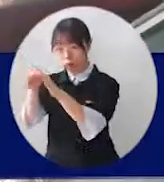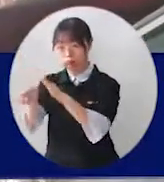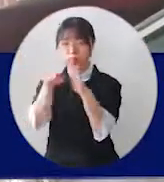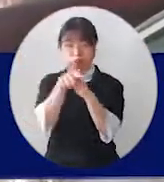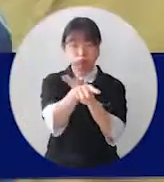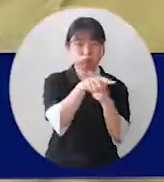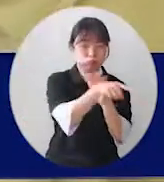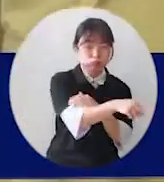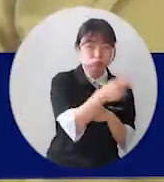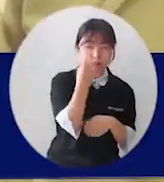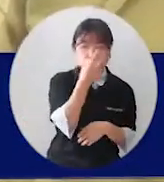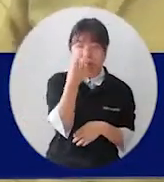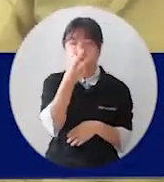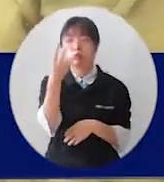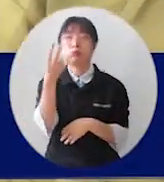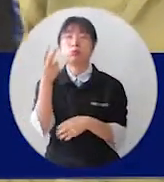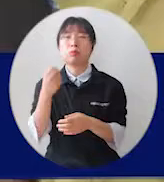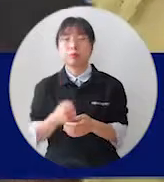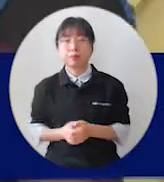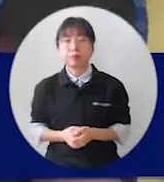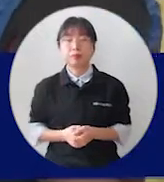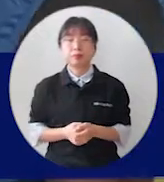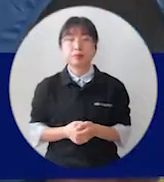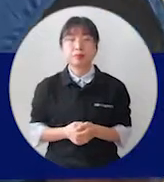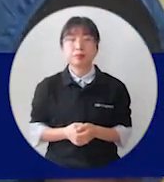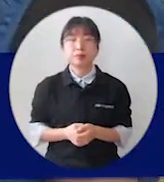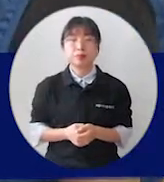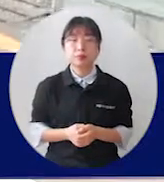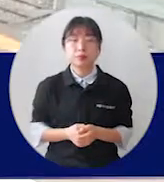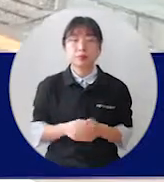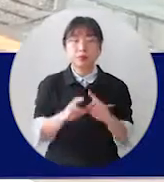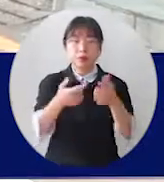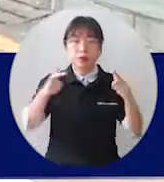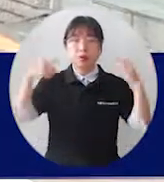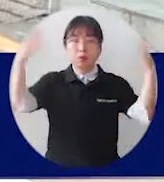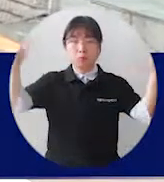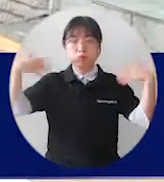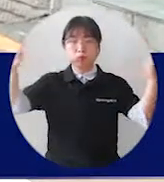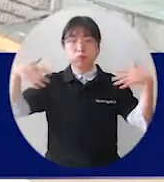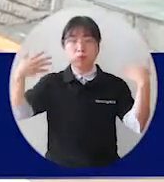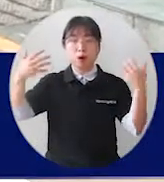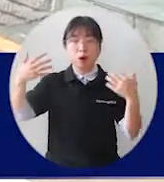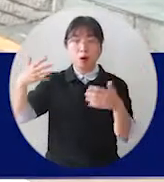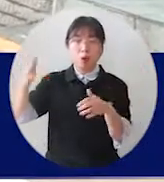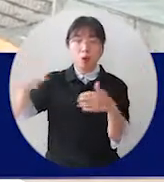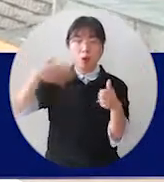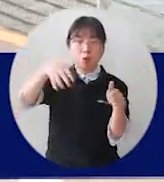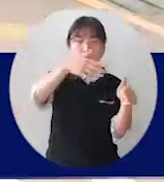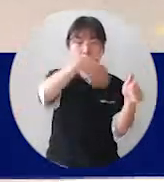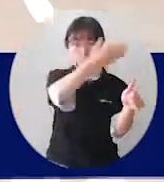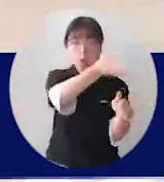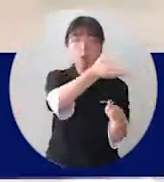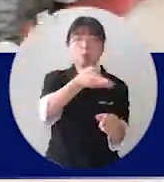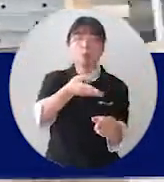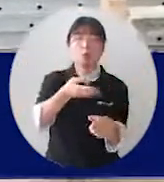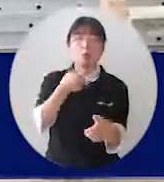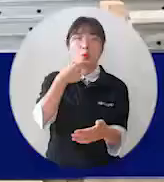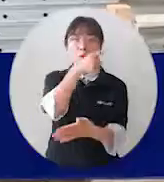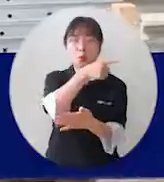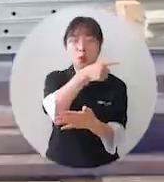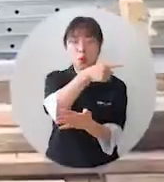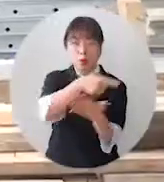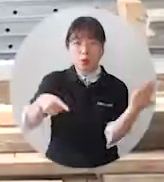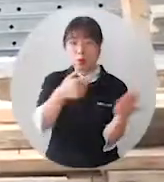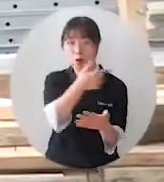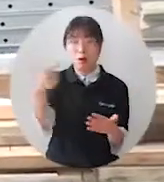건설공사장 타워크레인과 시장 그늘막, 청사초롱 등 강풍 취약시설의 안전조치 사항을 꼼꼼히